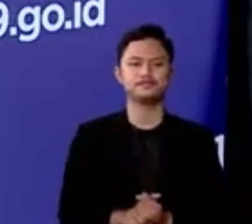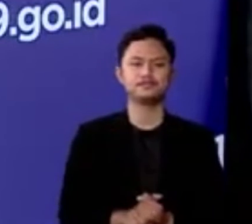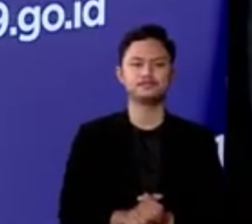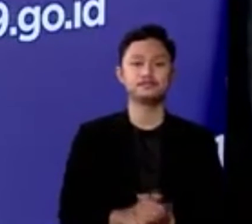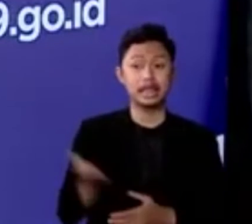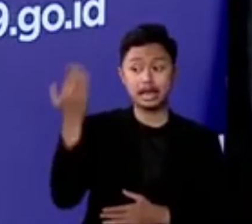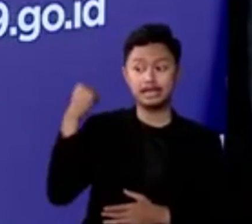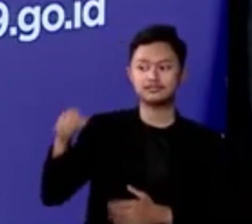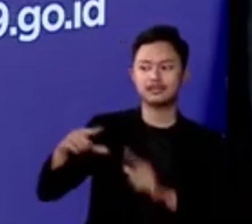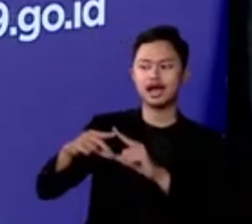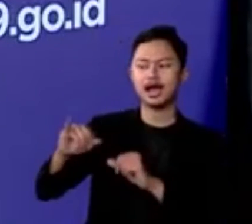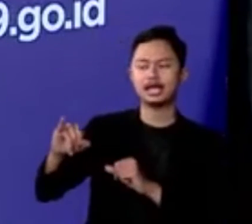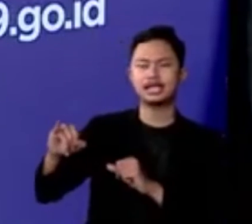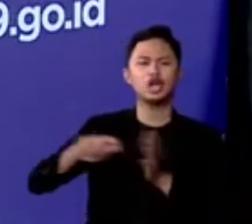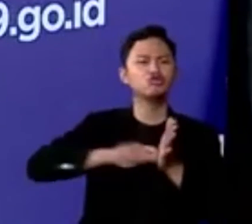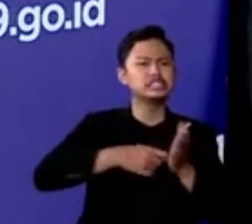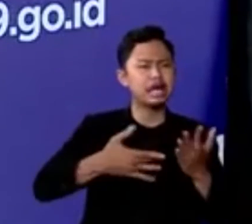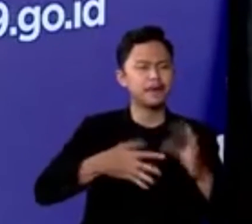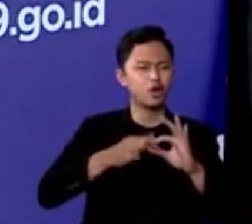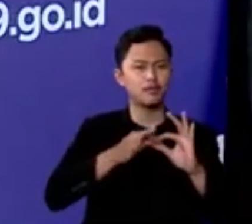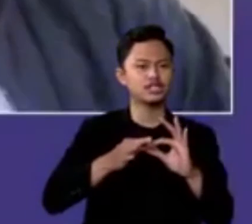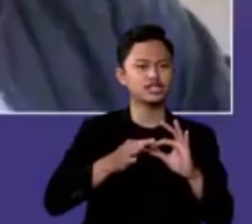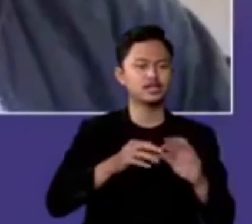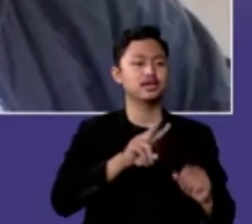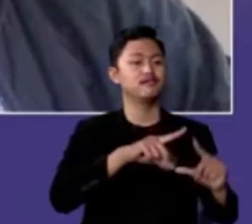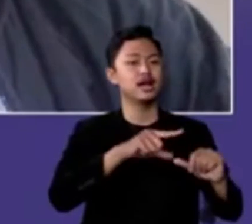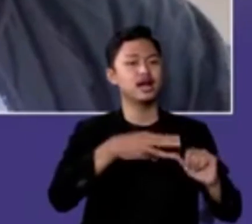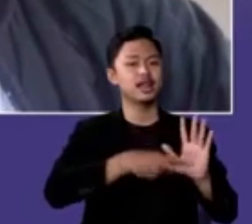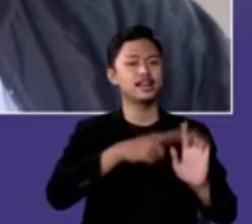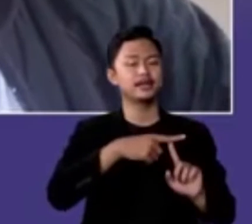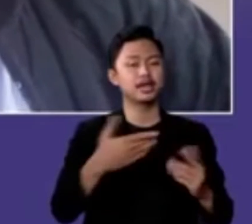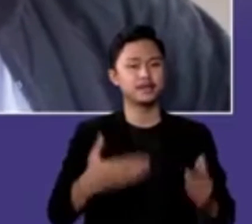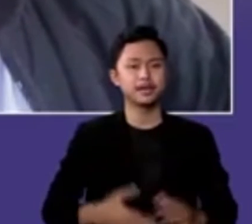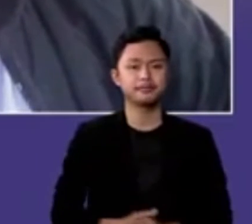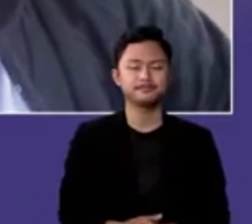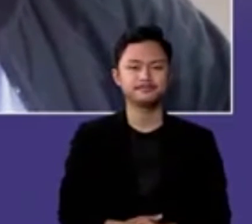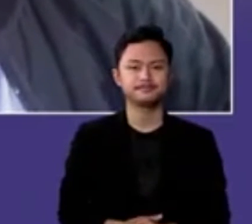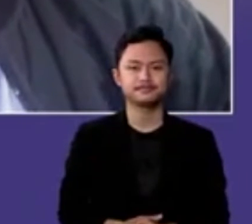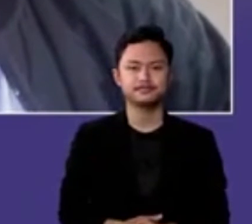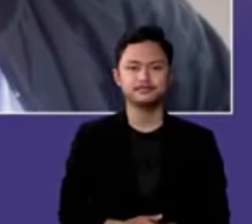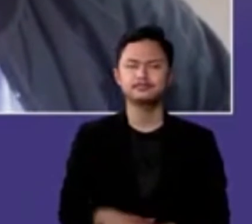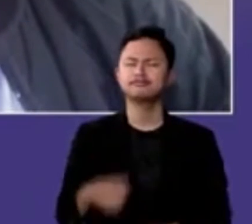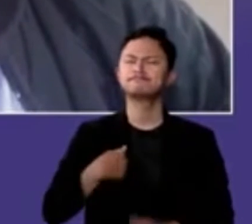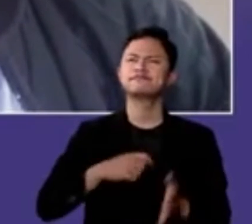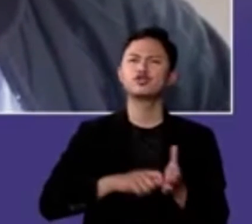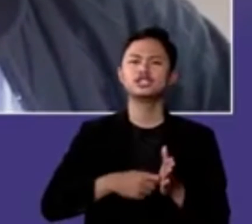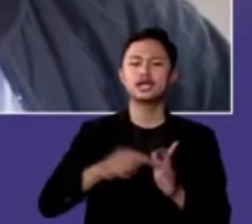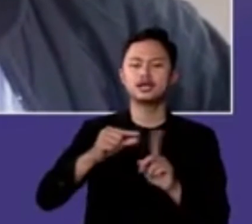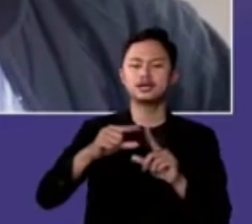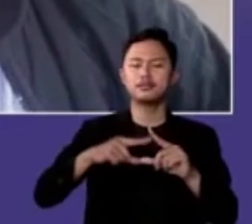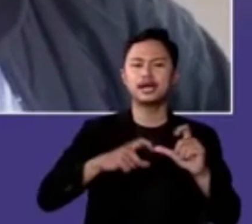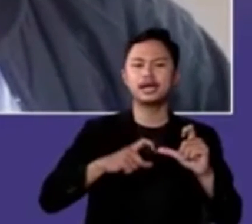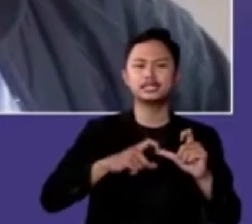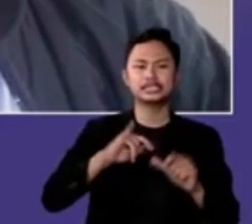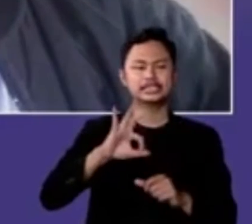lainnya gimana kau tadi kan dari masa dikuncinya kolaborasi kau dari masalah gimana ya Hai kuncinya fashion